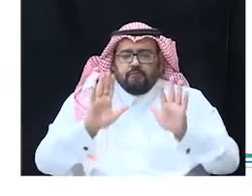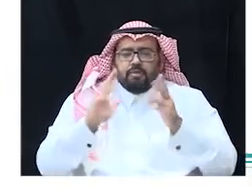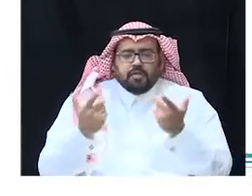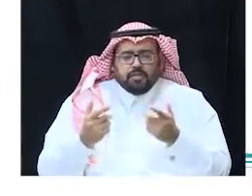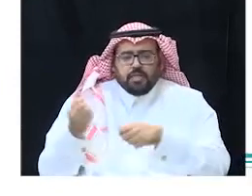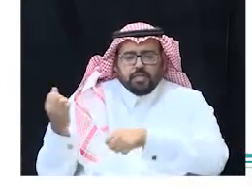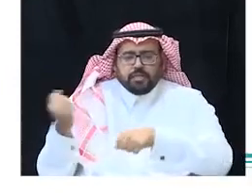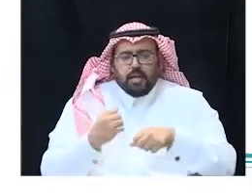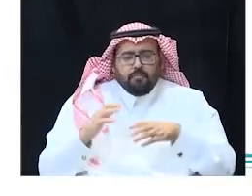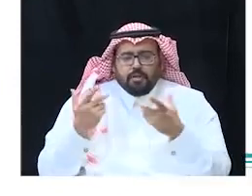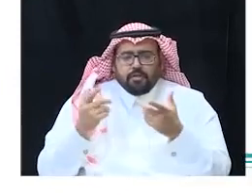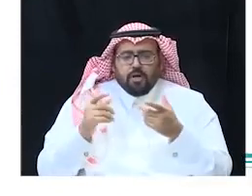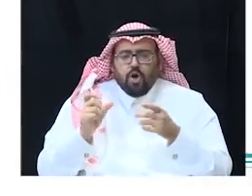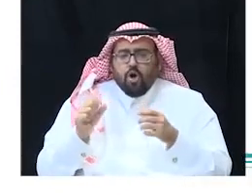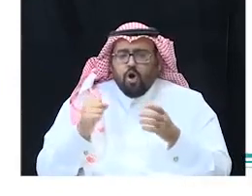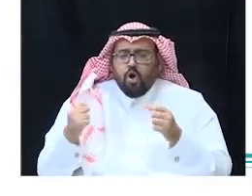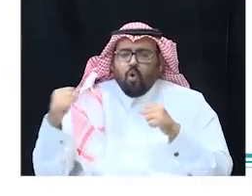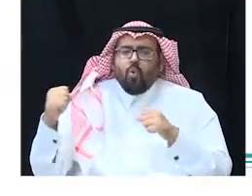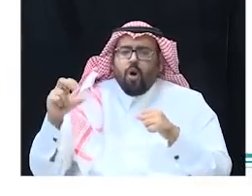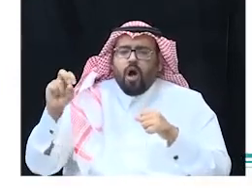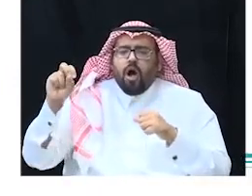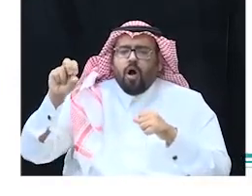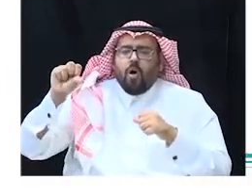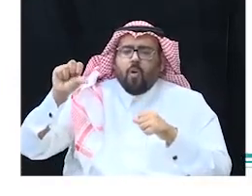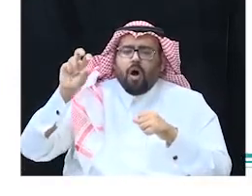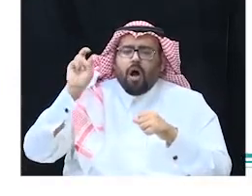يسمى الدفع أو السحب إيش؟